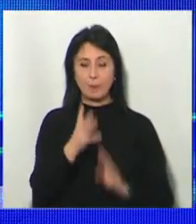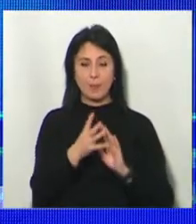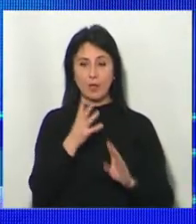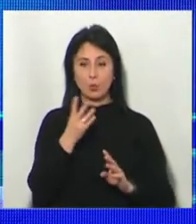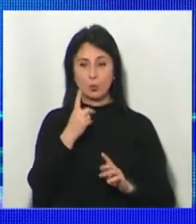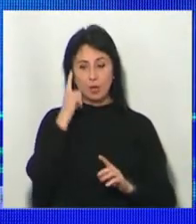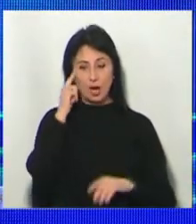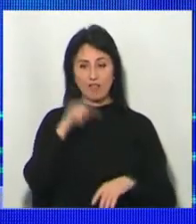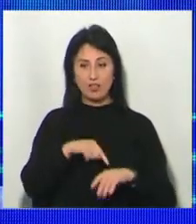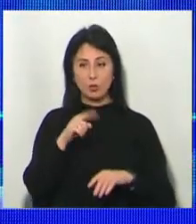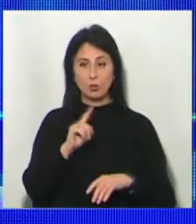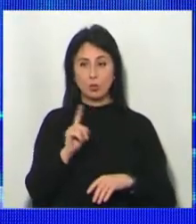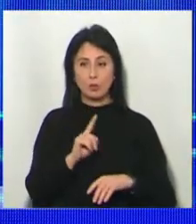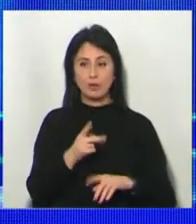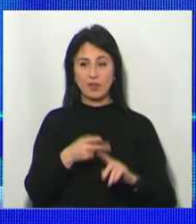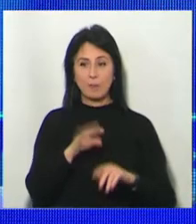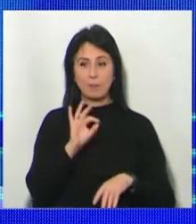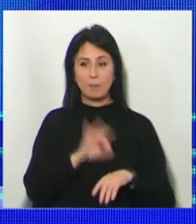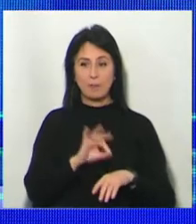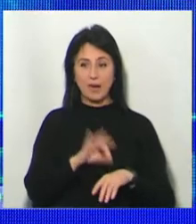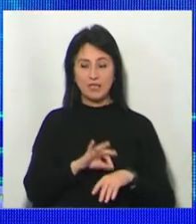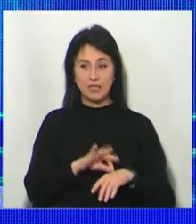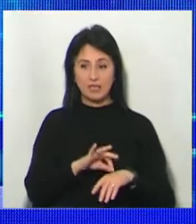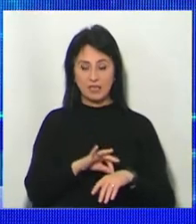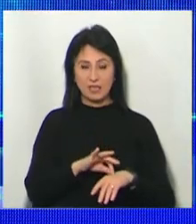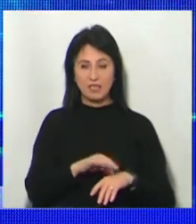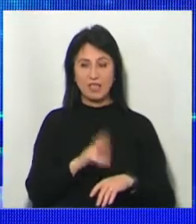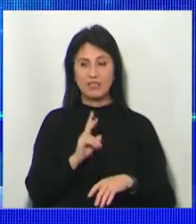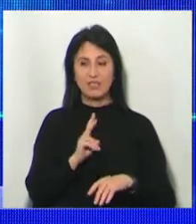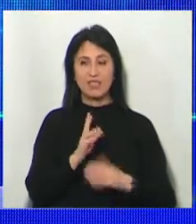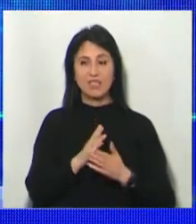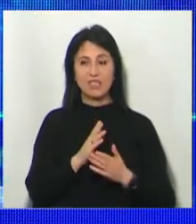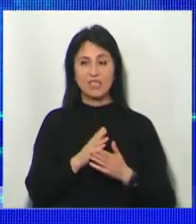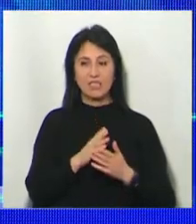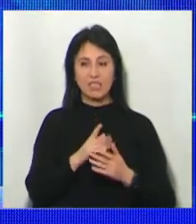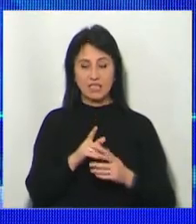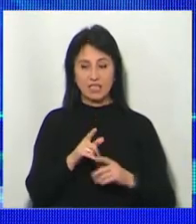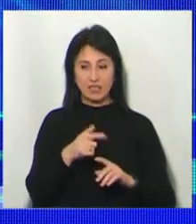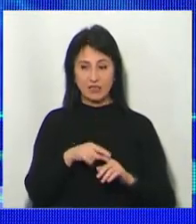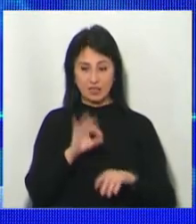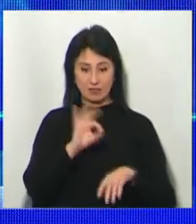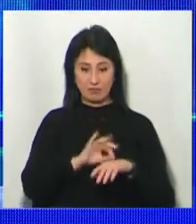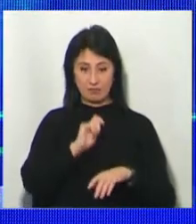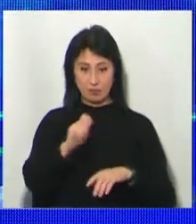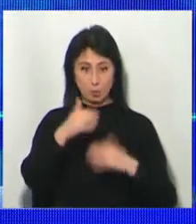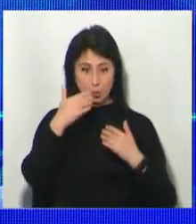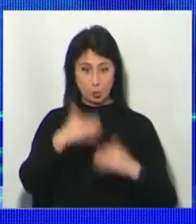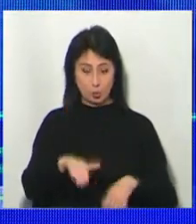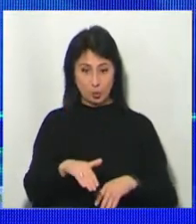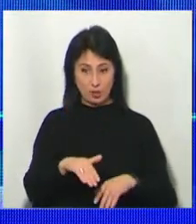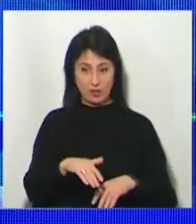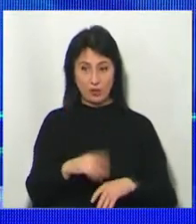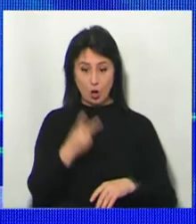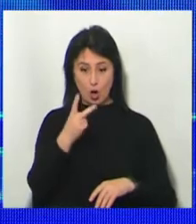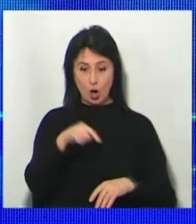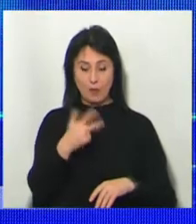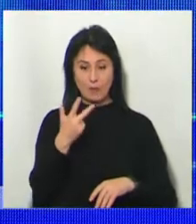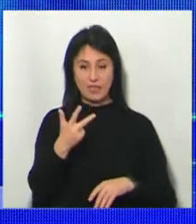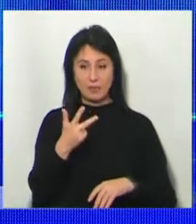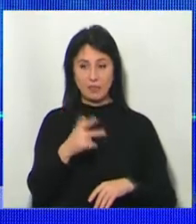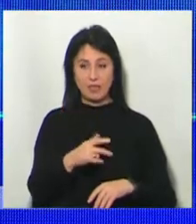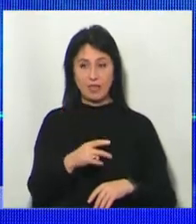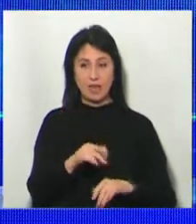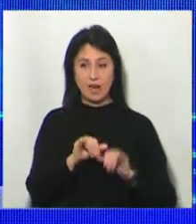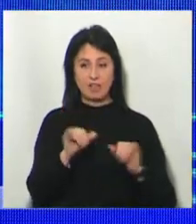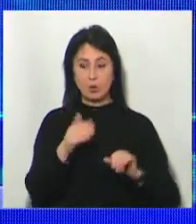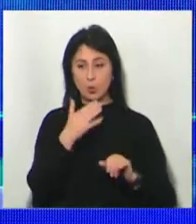unde gavat snobierot rom, im paciente, zim paciente, psalom, ta ca hiperuricemia diagnostirebole. Orme samet, sair tot